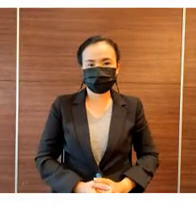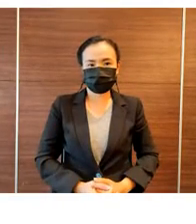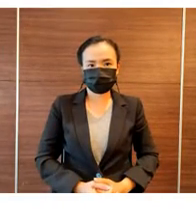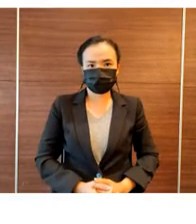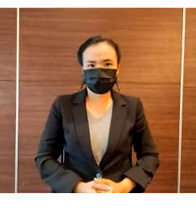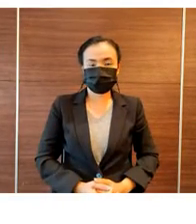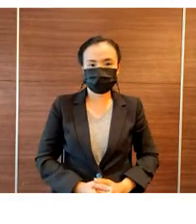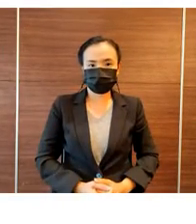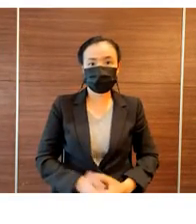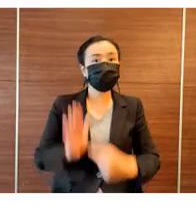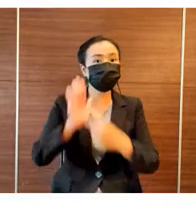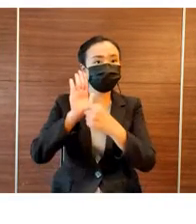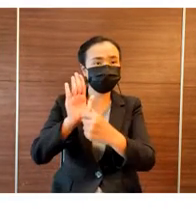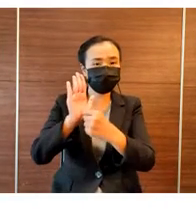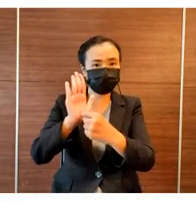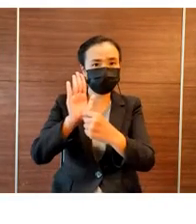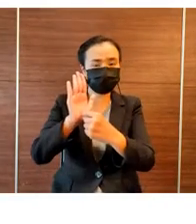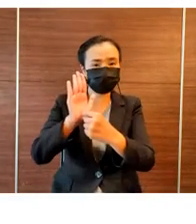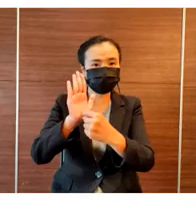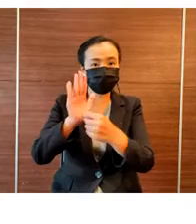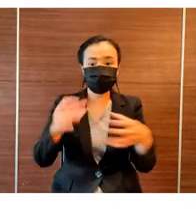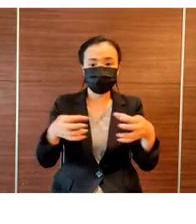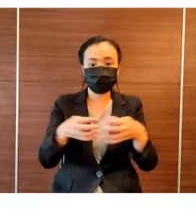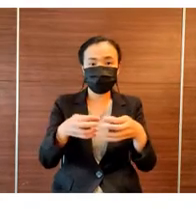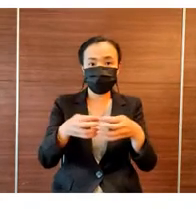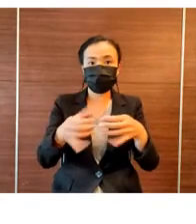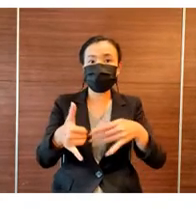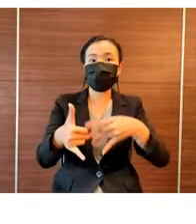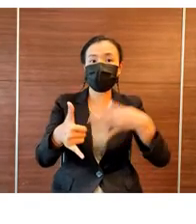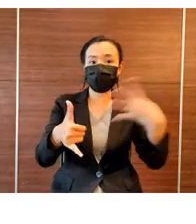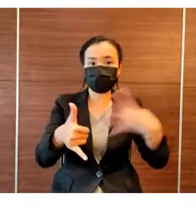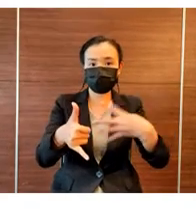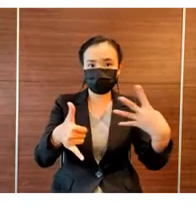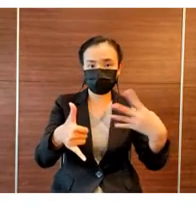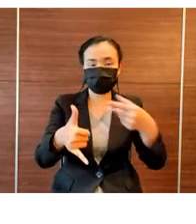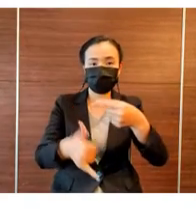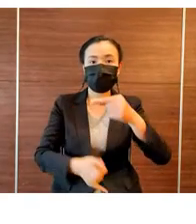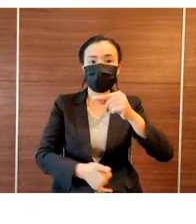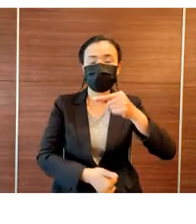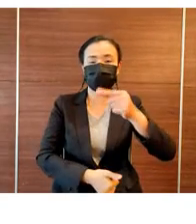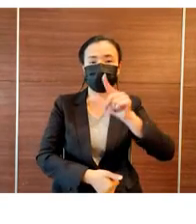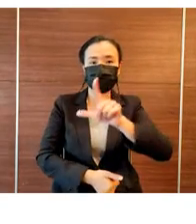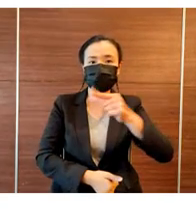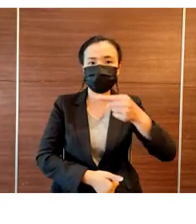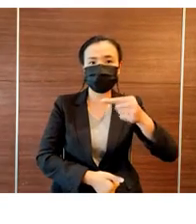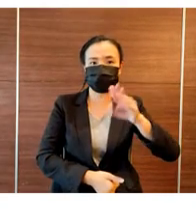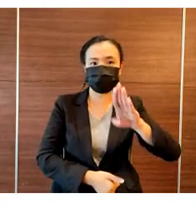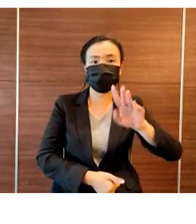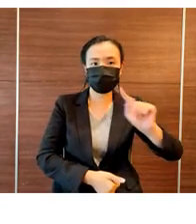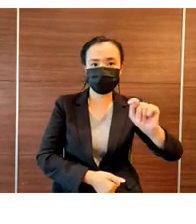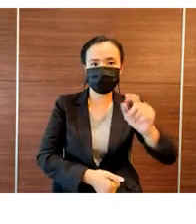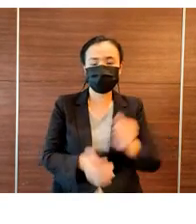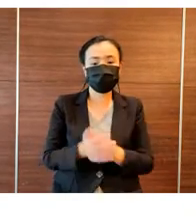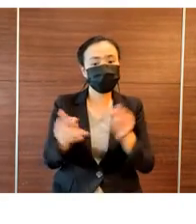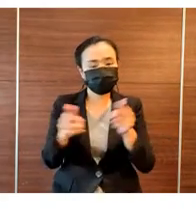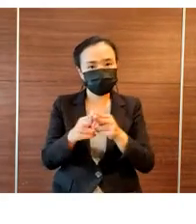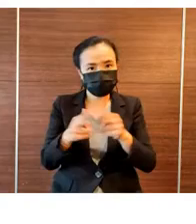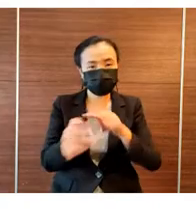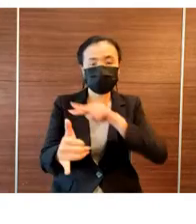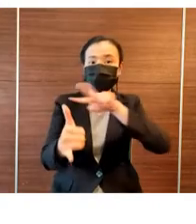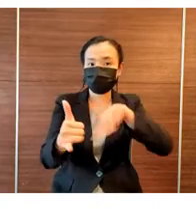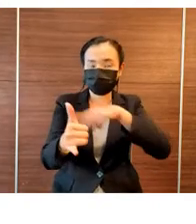อันนี้ก็ตัวอย่างของ KPLHS ในกลุ่มของ LGBT นะครับนะก็คือมีเนี่ยมีการมีเซตของการตรว